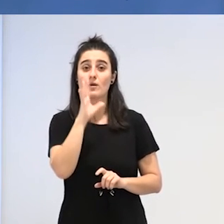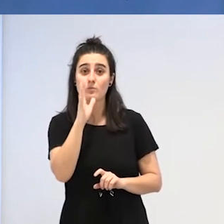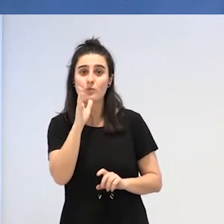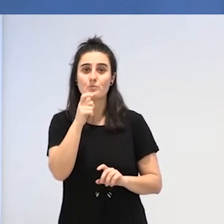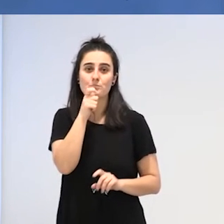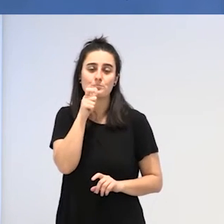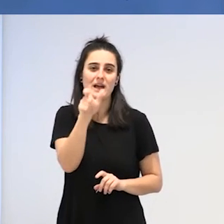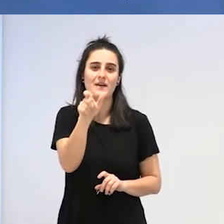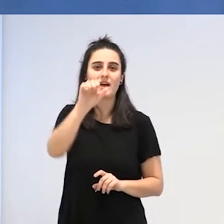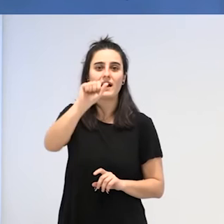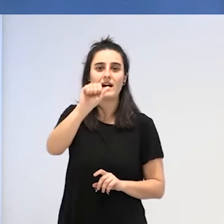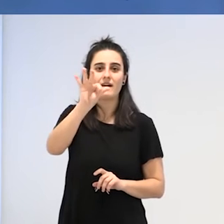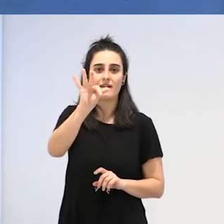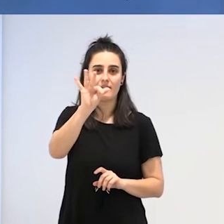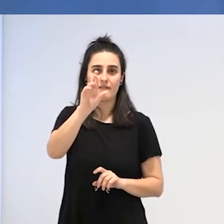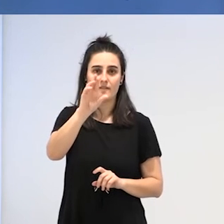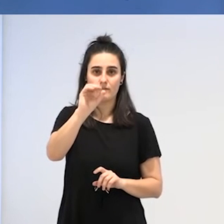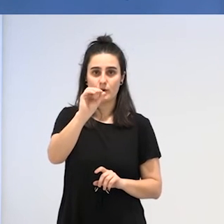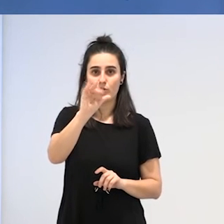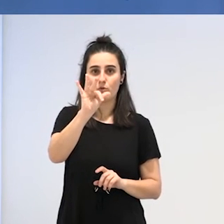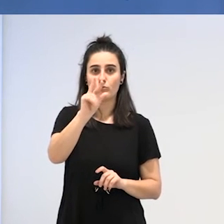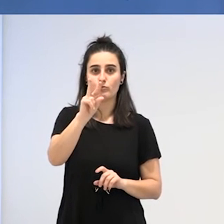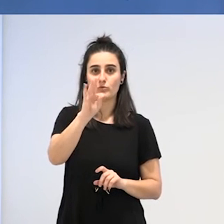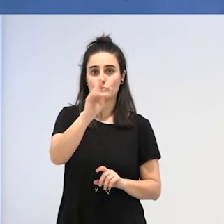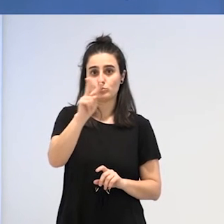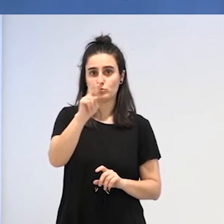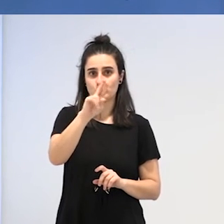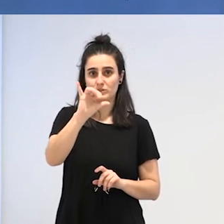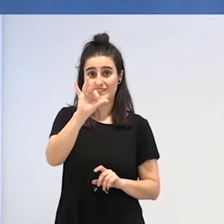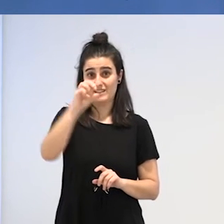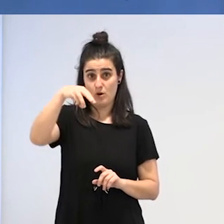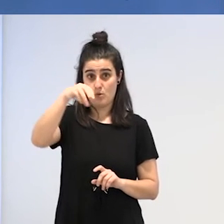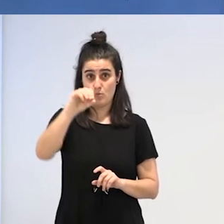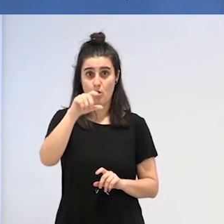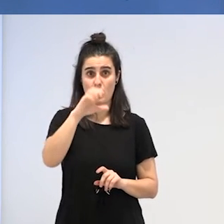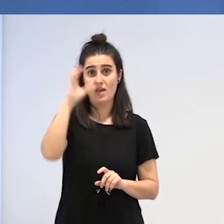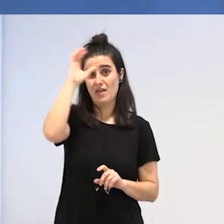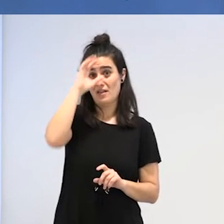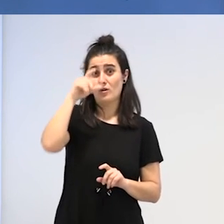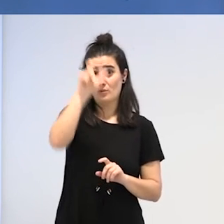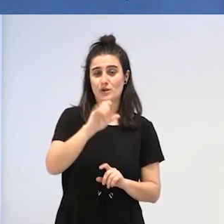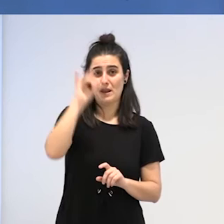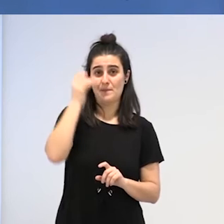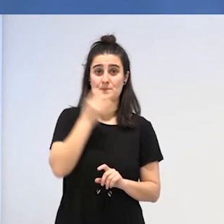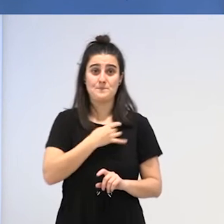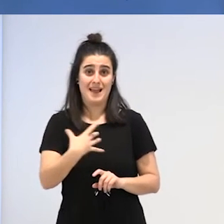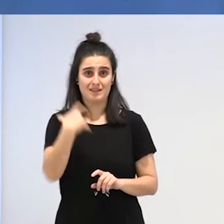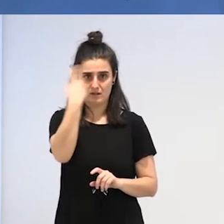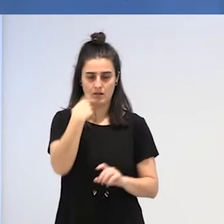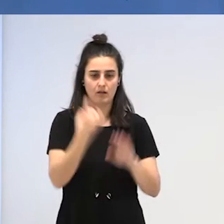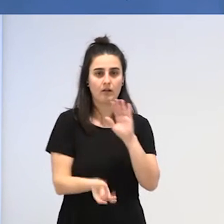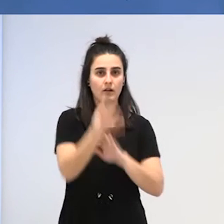hitza estatu batuetako kritikari zuri batek, Mark Derrick sortutakoa,